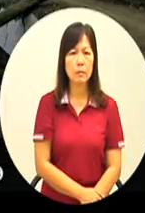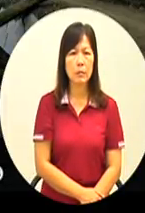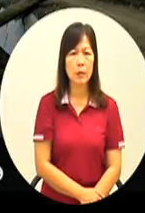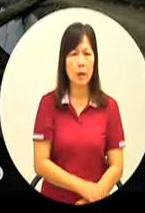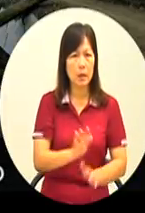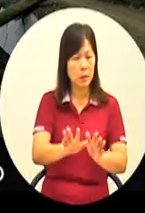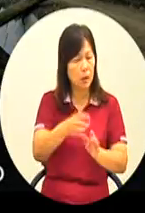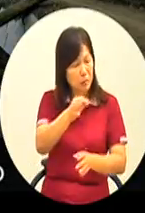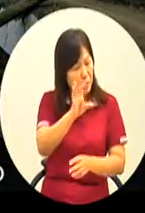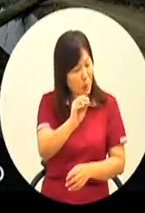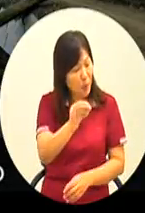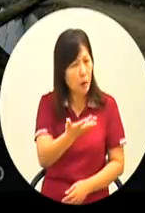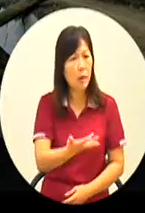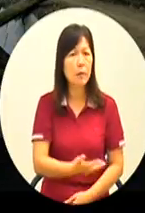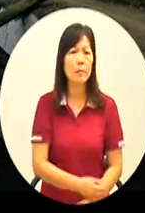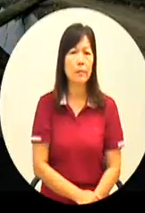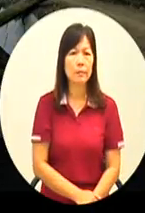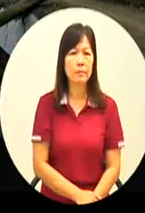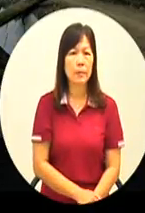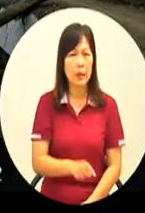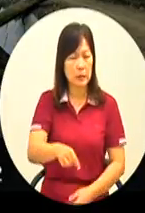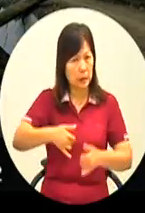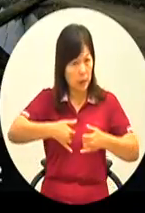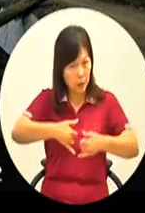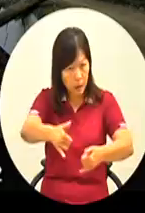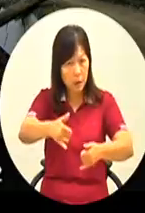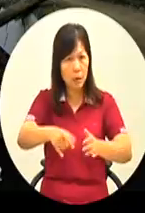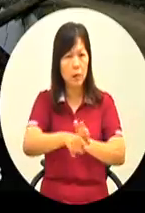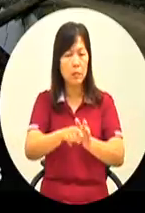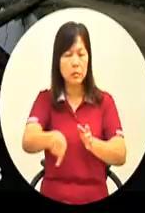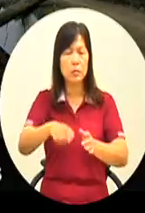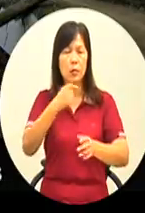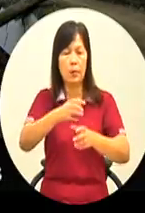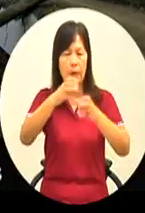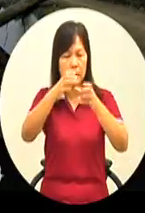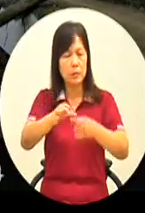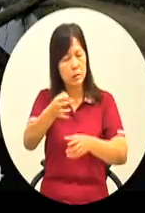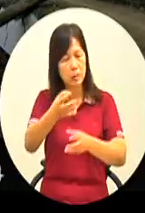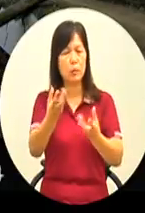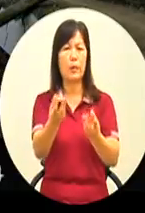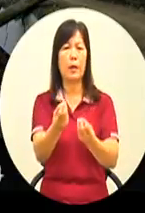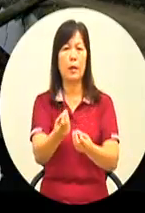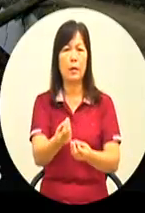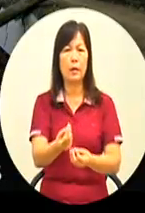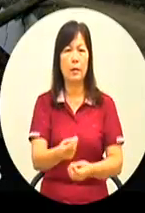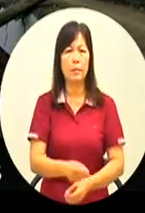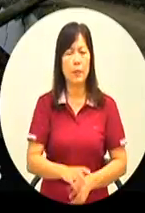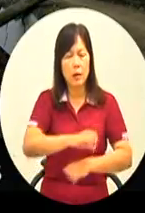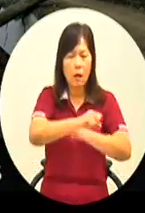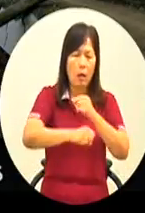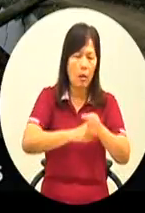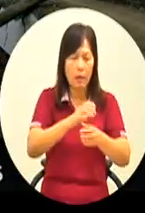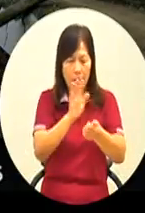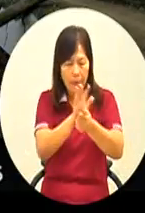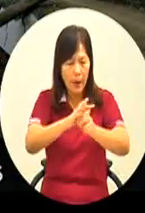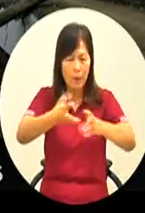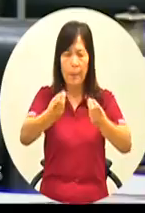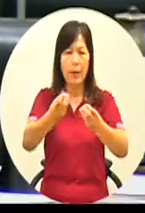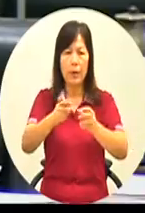经费有吗？这一条路也就是我们没有建设经费啊， 都没有去动啊，一年多